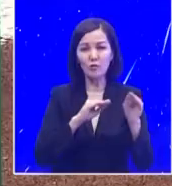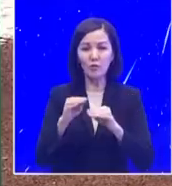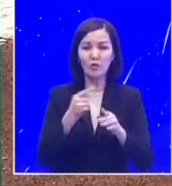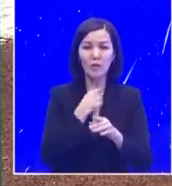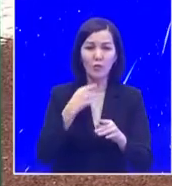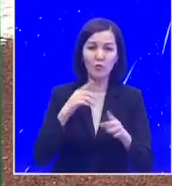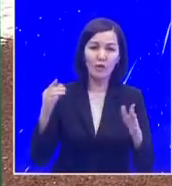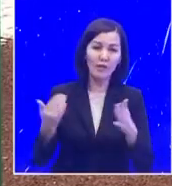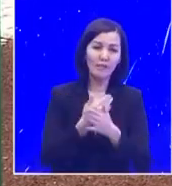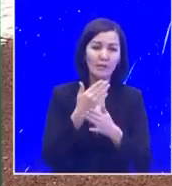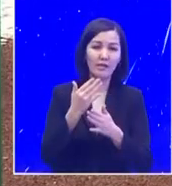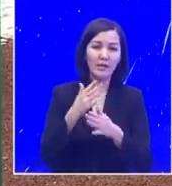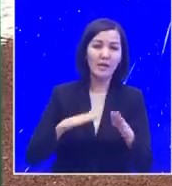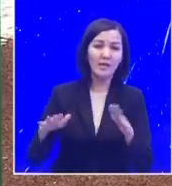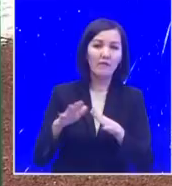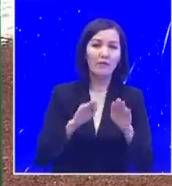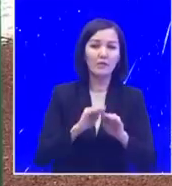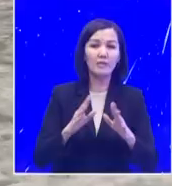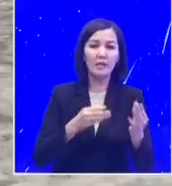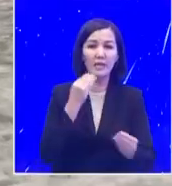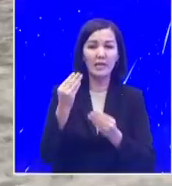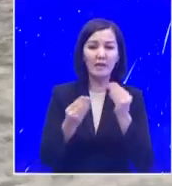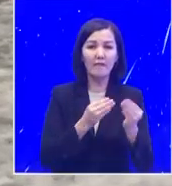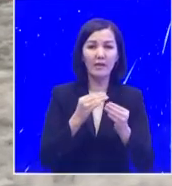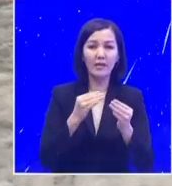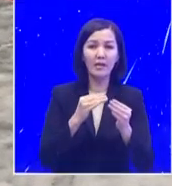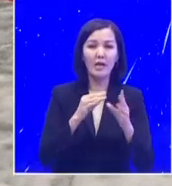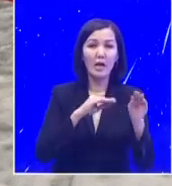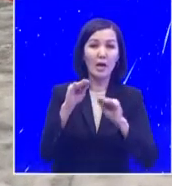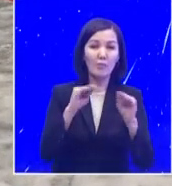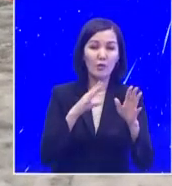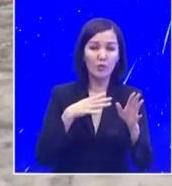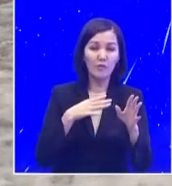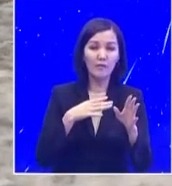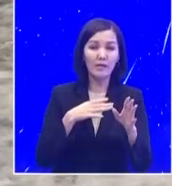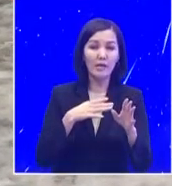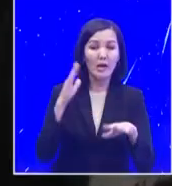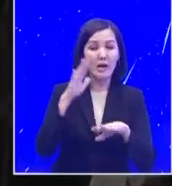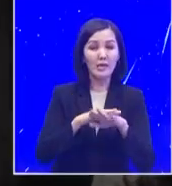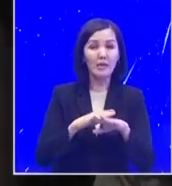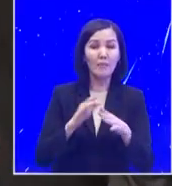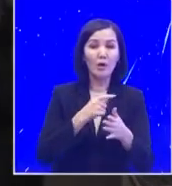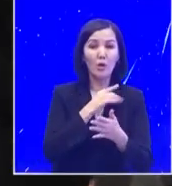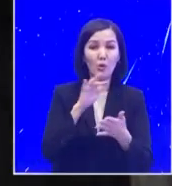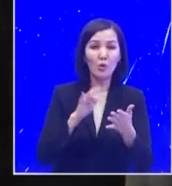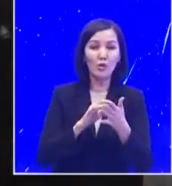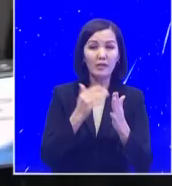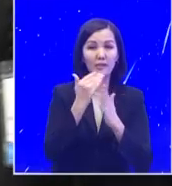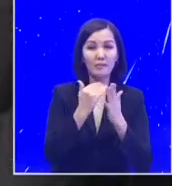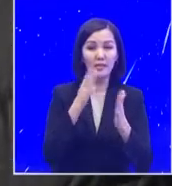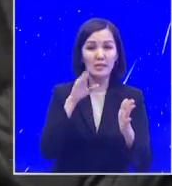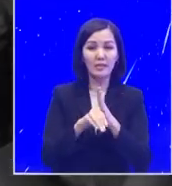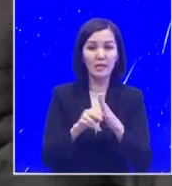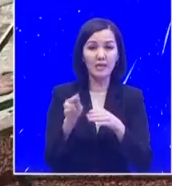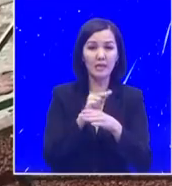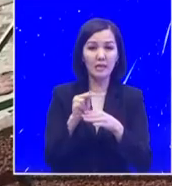– обновление дворовых площадок и детских игровых зон. Со слов градоначальника Галымжана Абдраимова, на сегодняшний день в списке плана